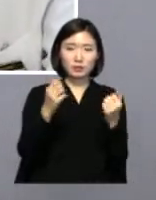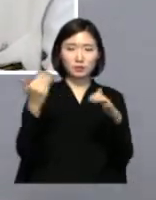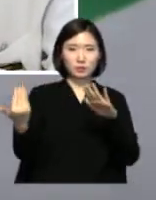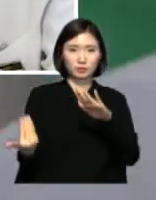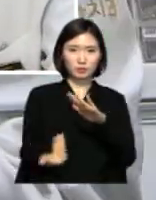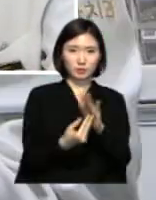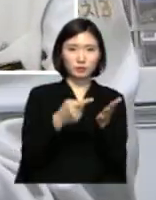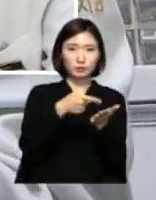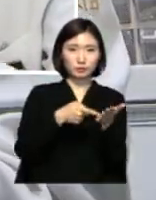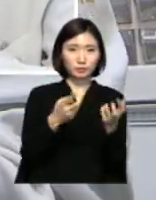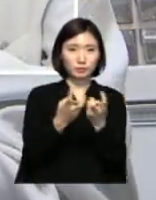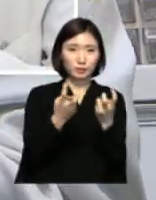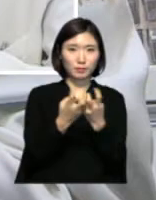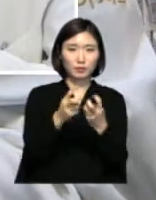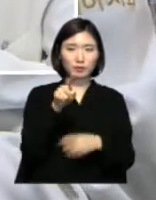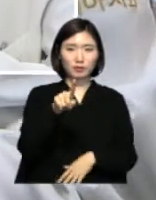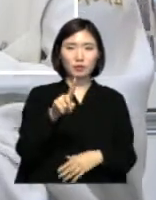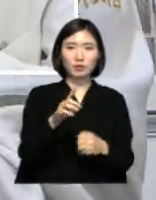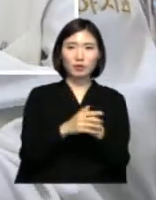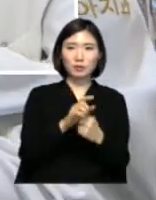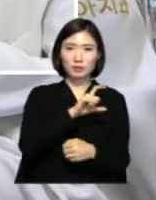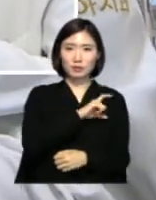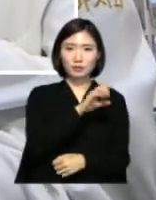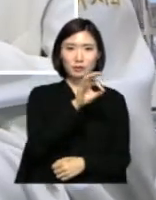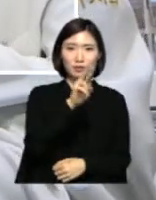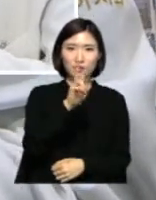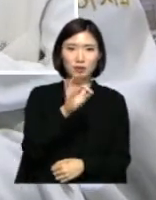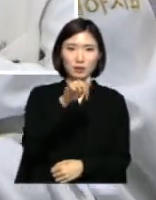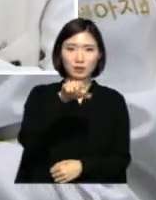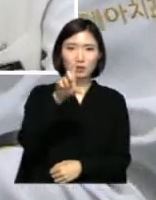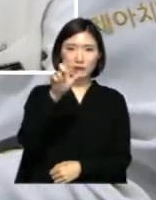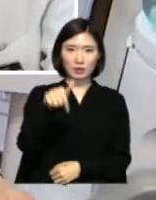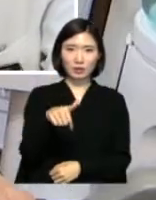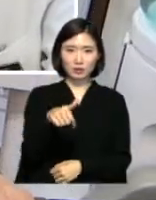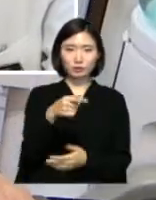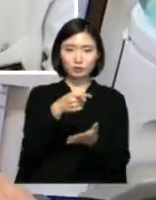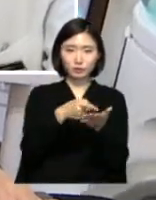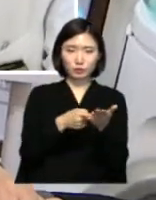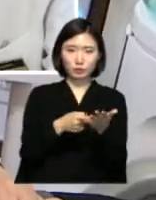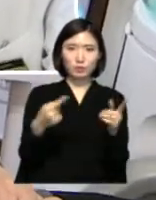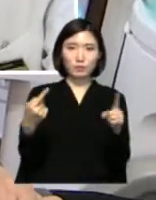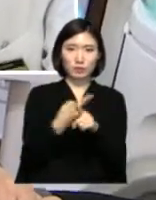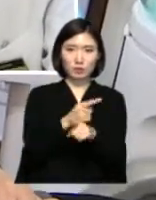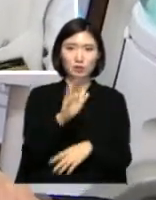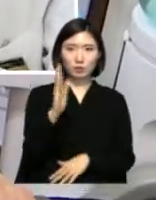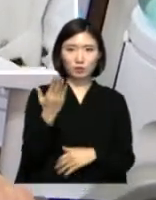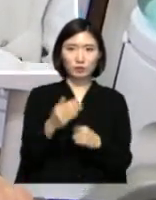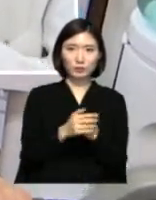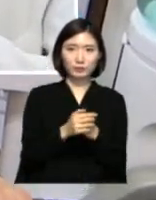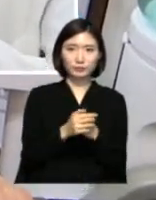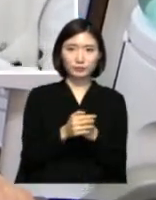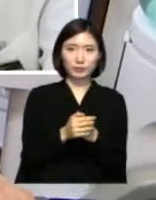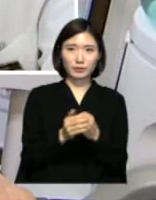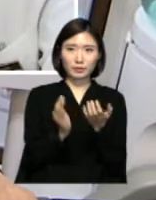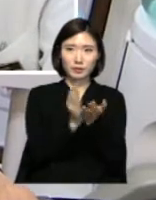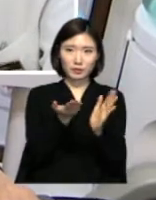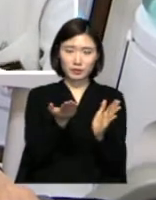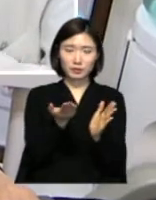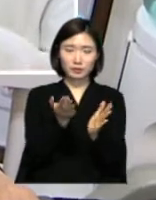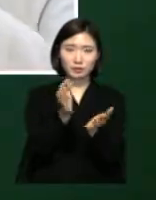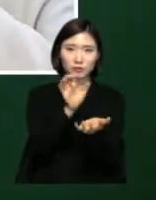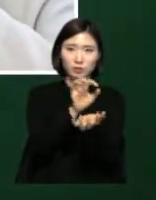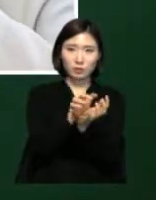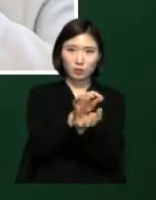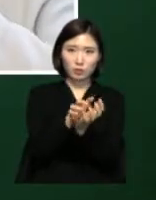이루어졌던 수술인데, 이제 그 수술 이름이 이제 양악수술이라는 이름으로 이제 포장이 된 것뿐이고요. 이제